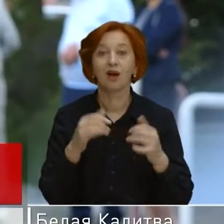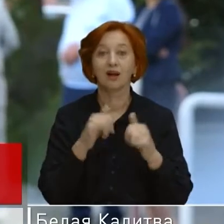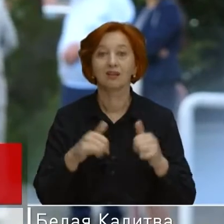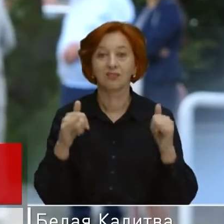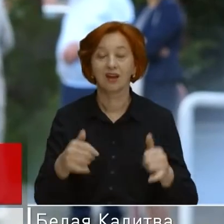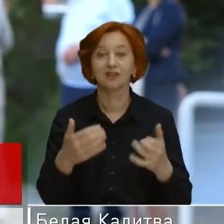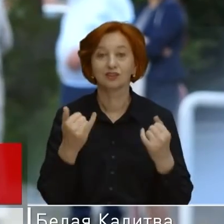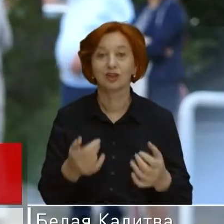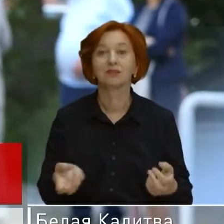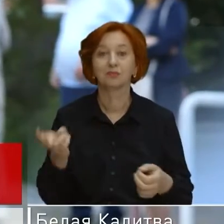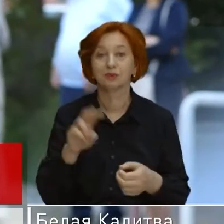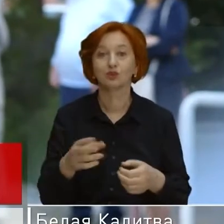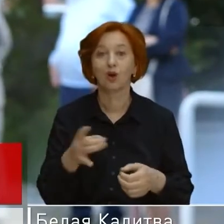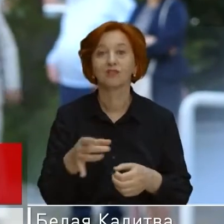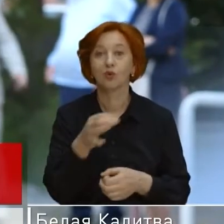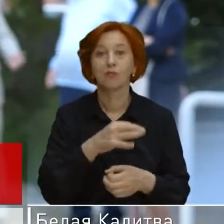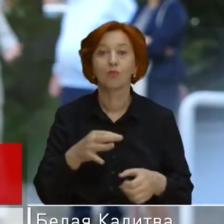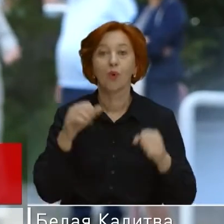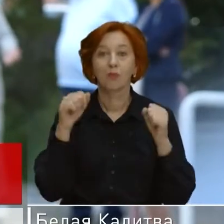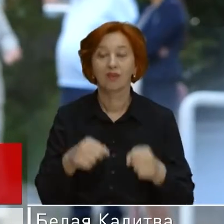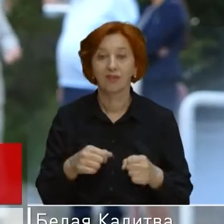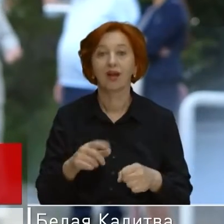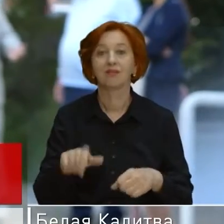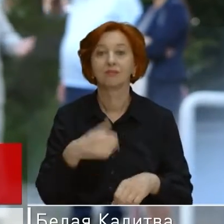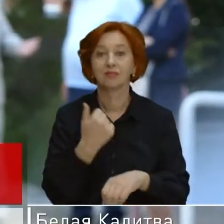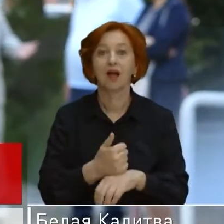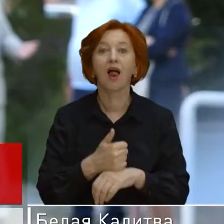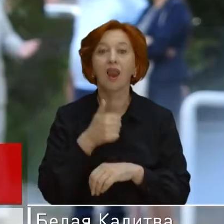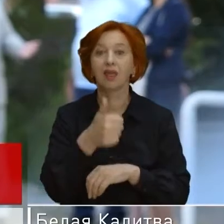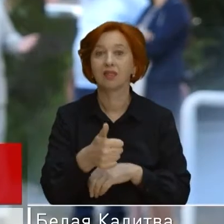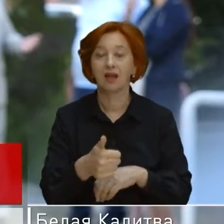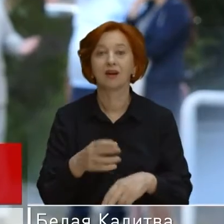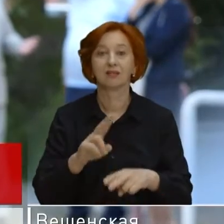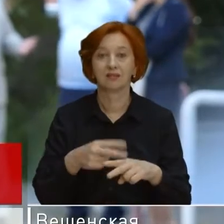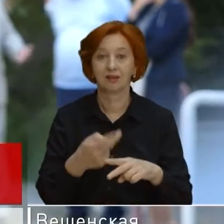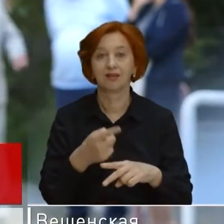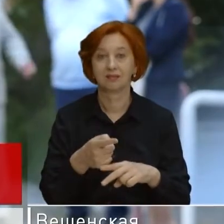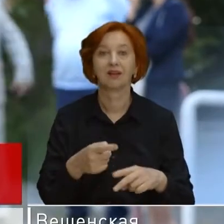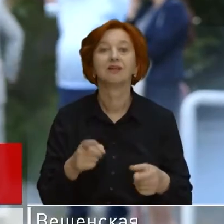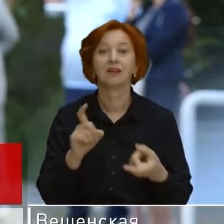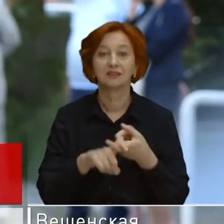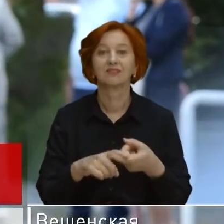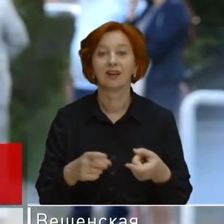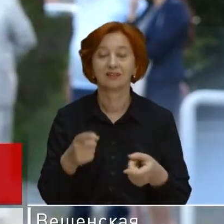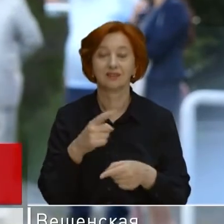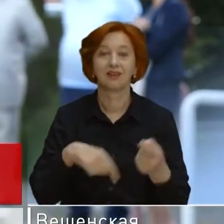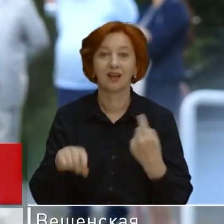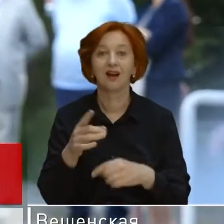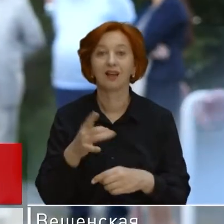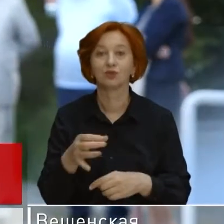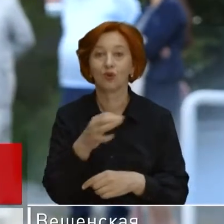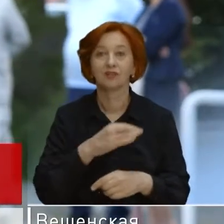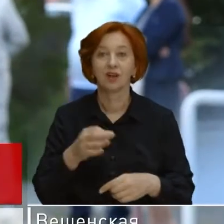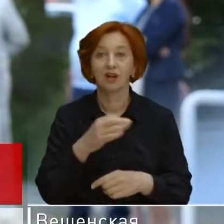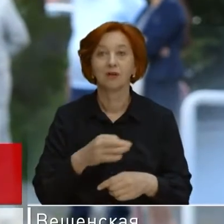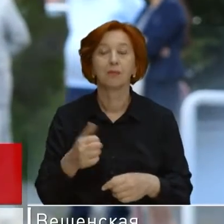и сейчас Ростовская область находится по праву в числе лидеров по развитию цифровой отрасли и отрасли связи. Ростовская область является